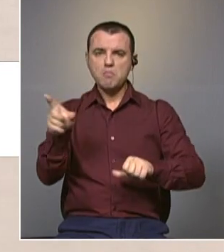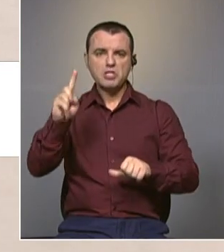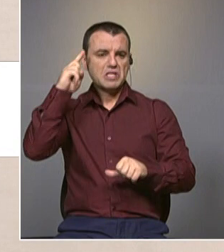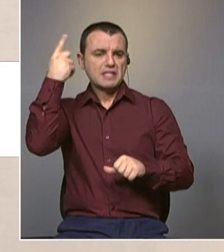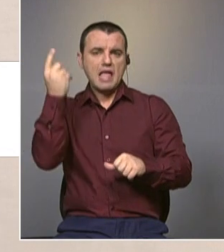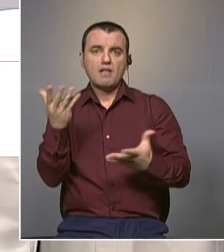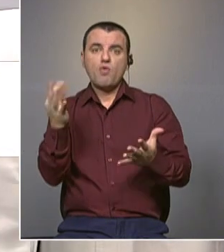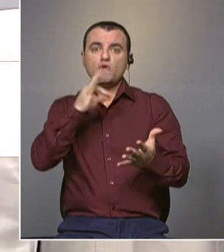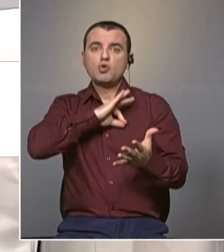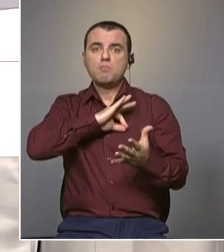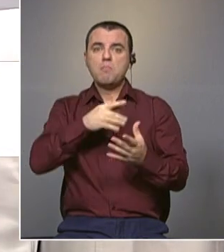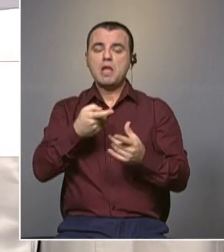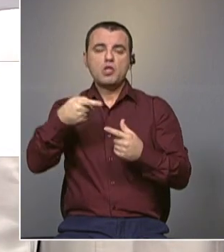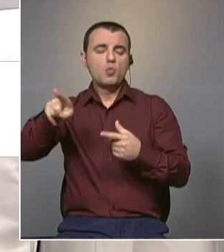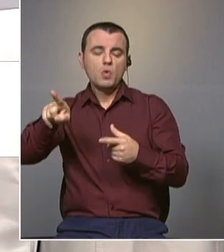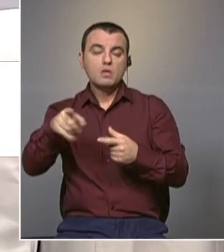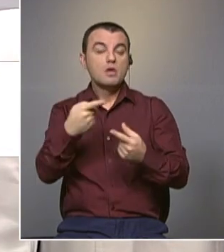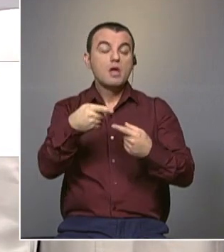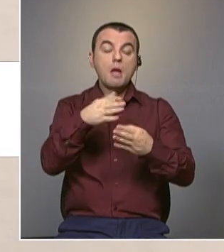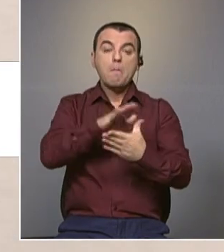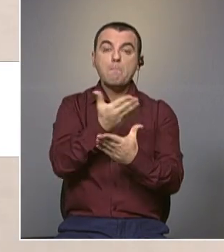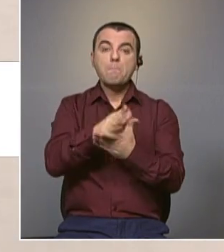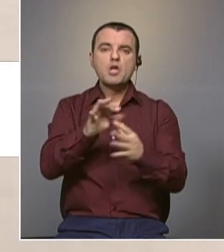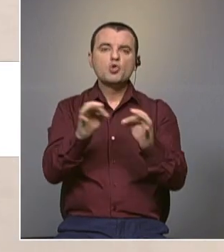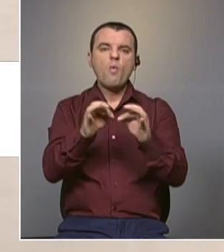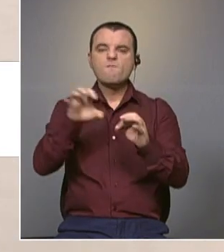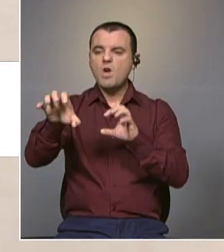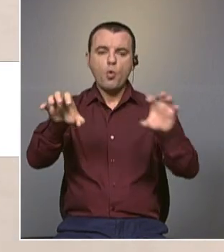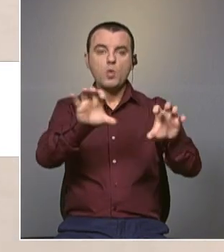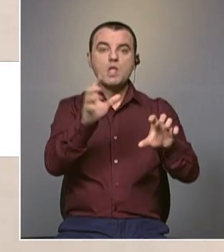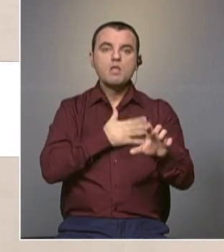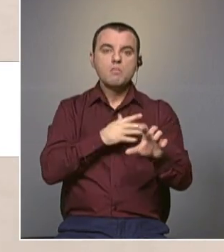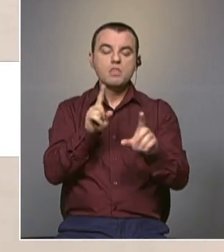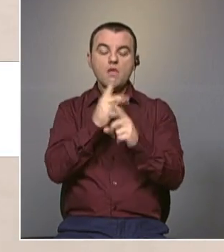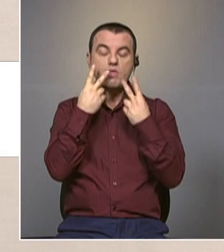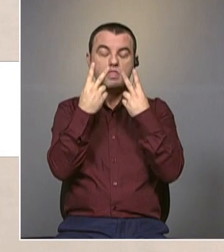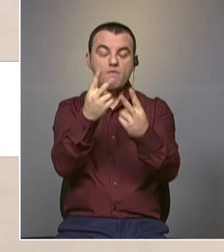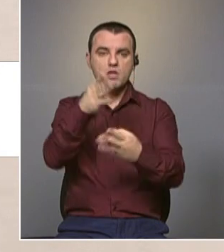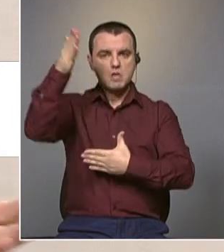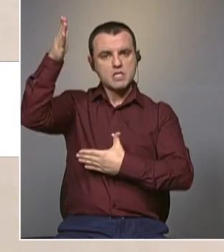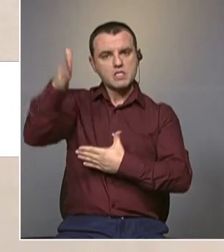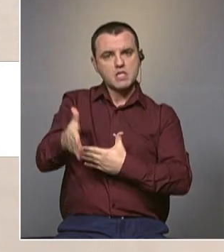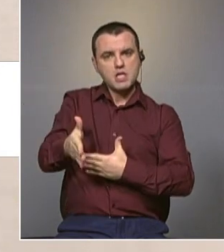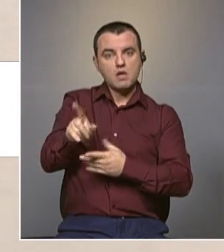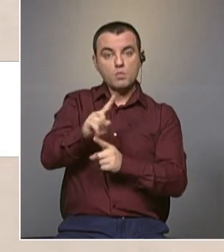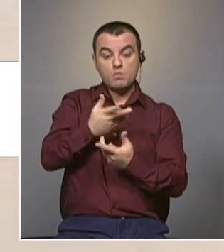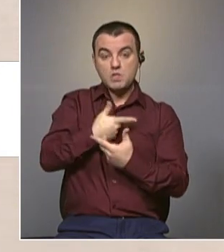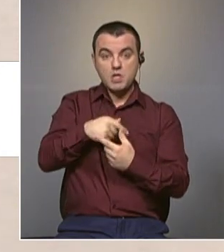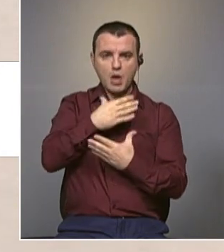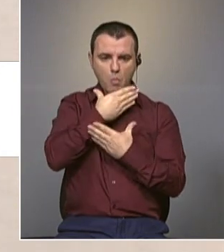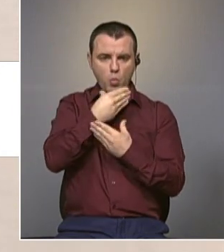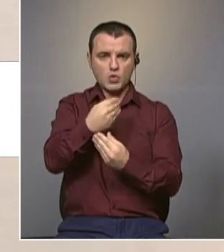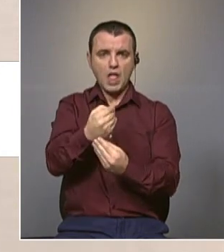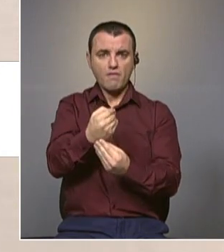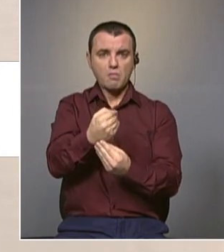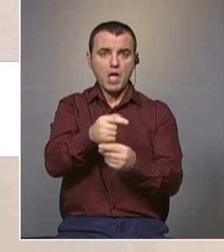Няма на педагозите. Няма обмяна информация между факултетите. Между факултетите сякаш има някакви невидими стени, които ние познаваме по-добре колегите си от